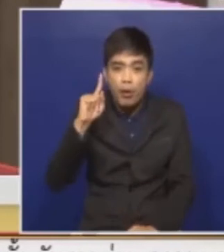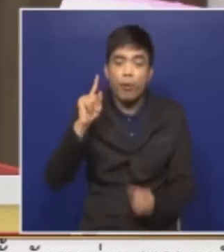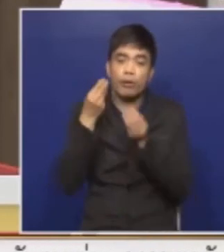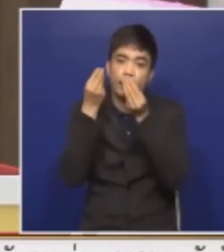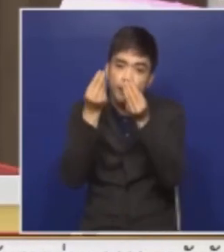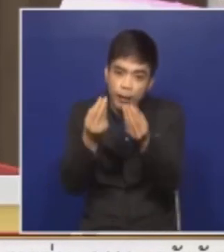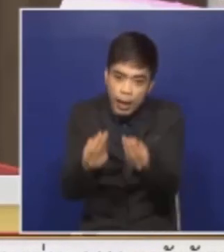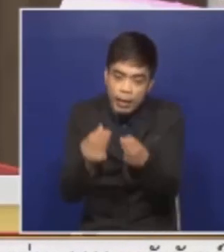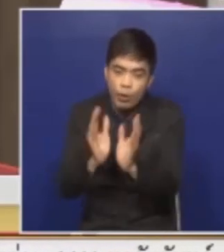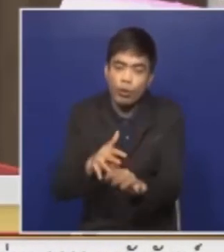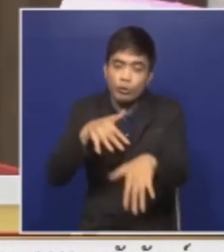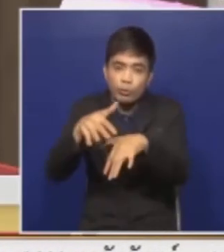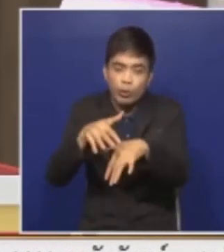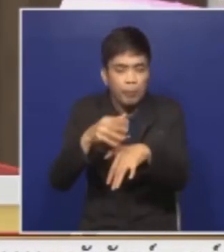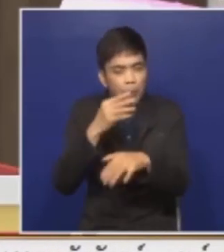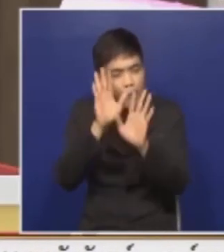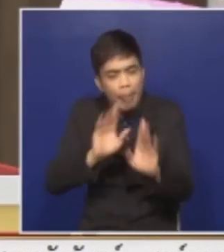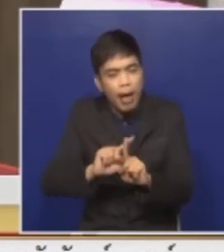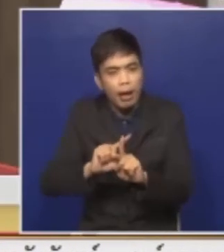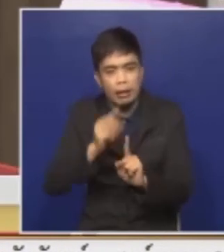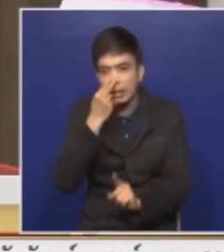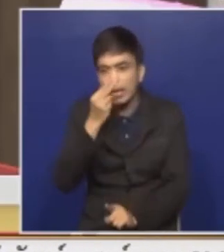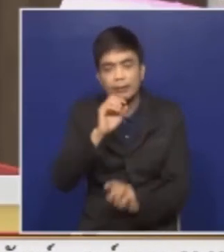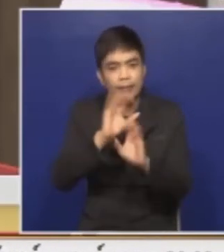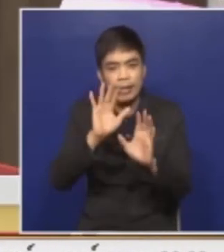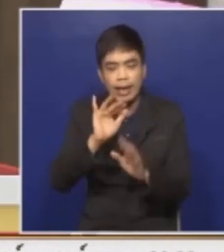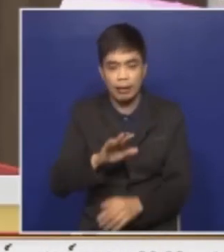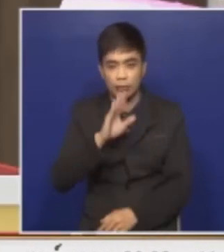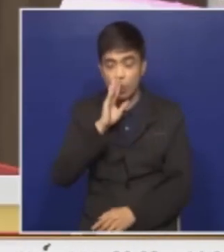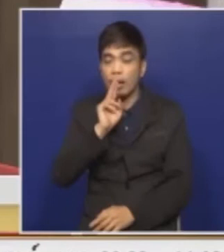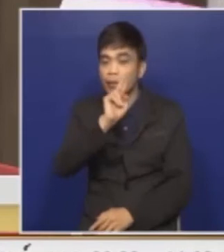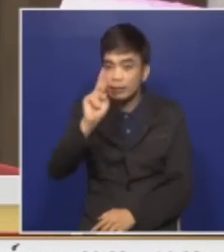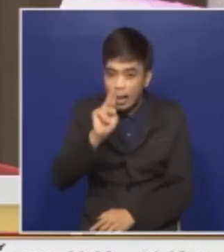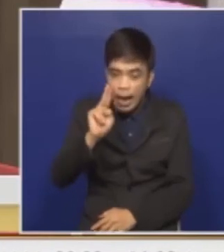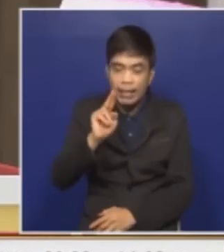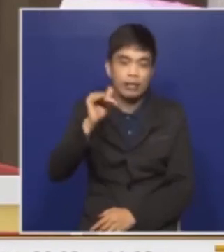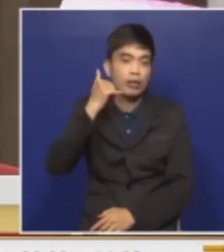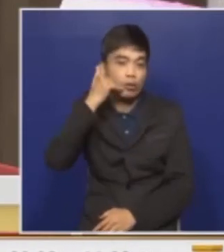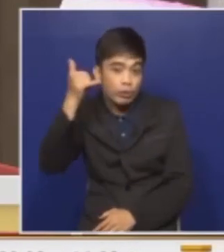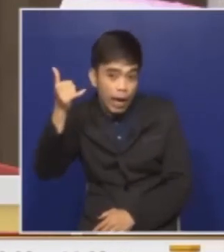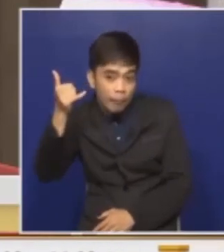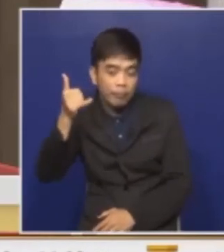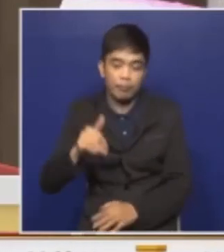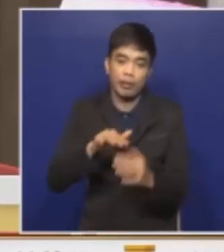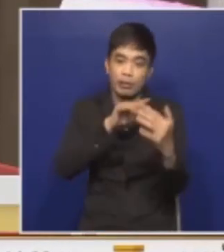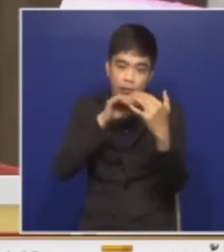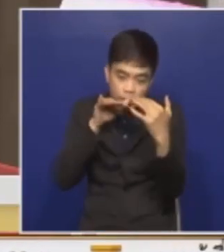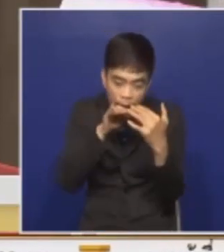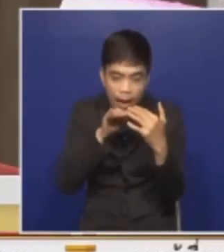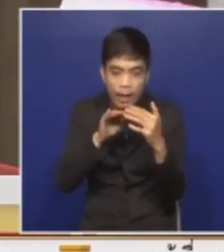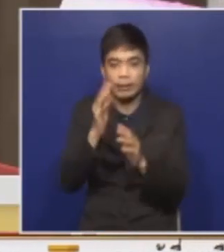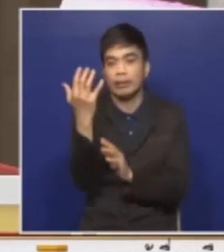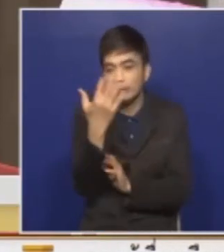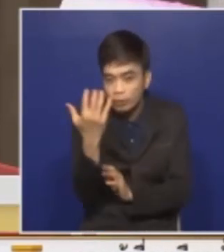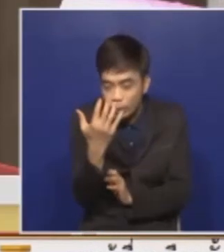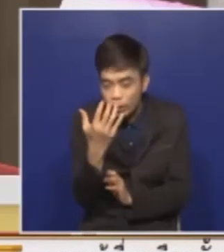าใช้คลื่นความถี่นี้เป็นสมบัติของชาติเขียนไว้ในหลักบอกว่าให้เป็นประโยชน์ต่อสาธารณะต่อความมั่น